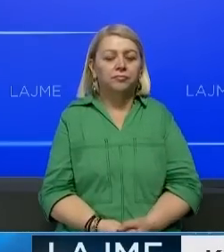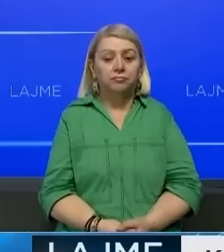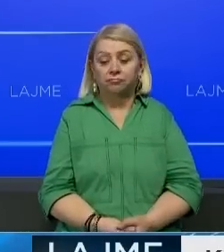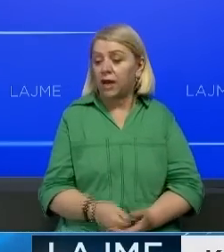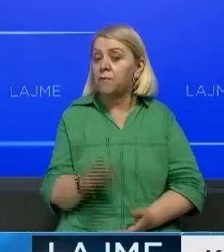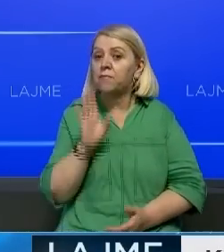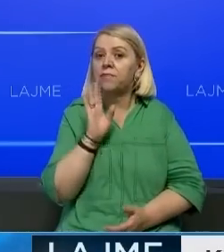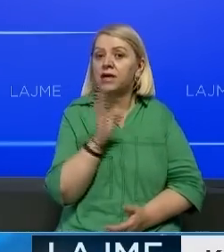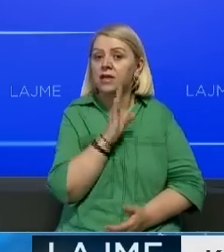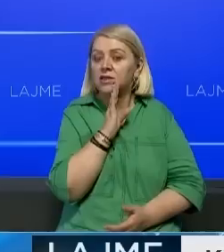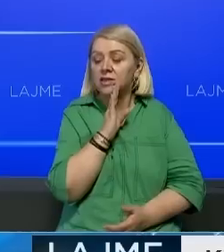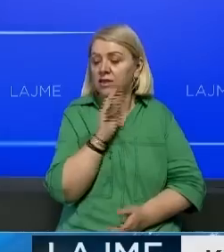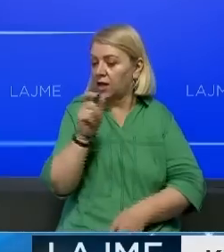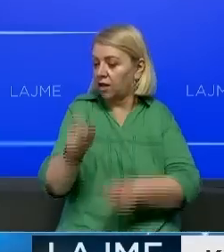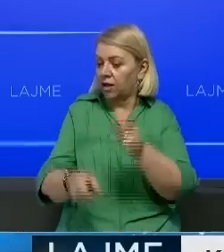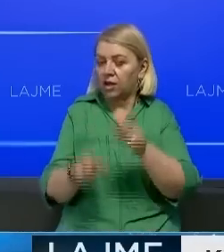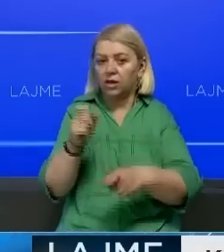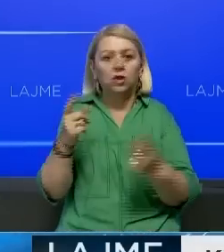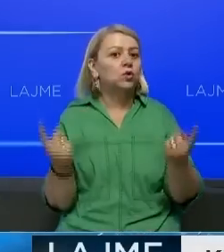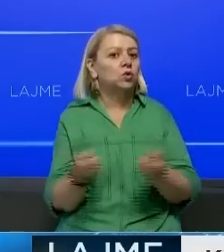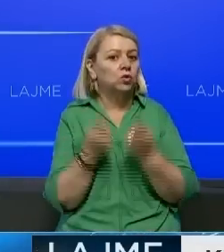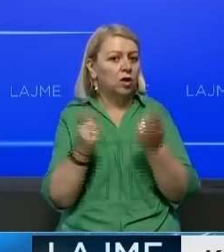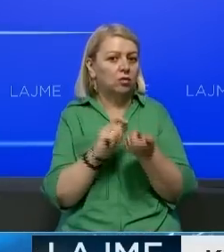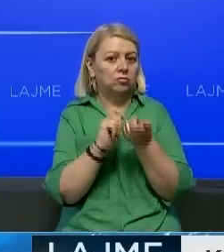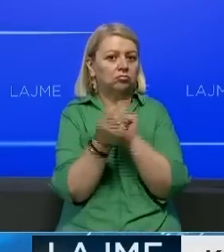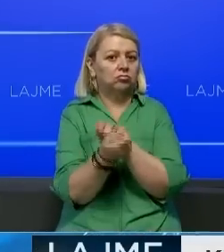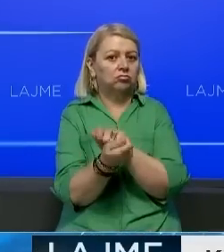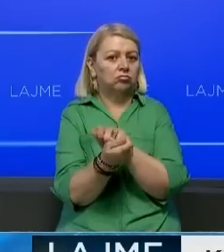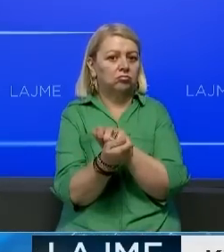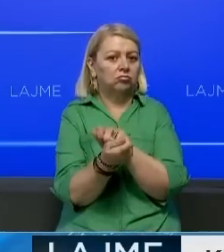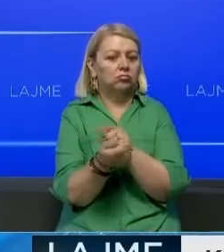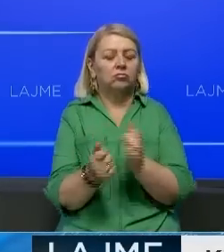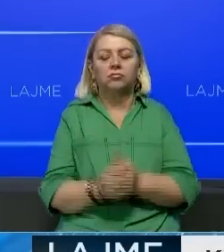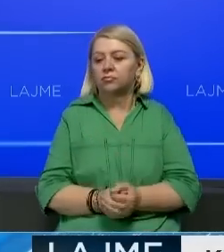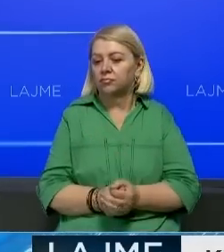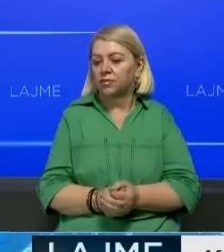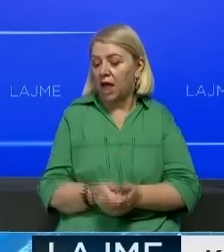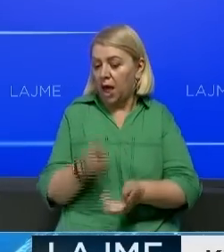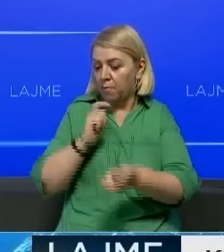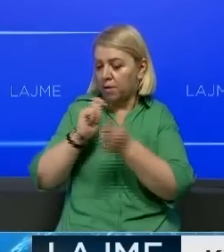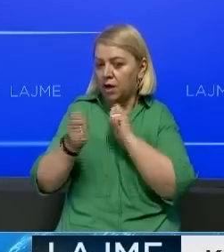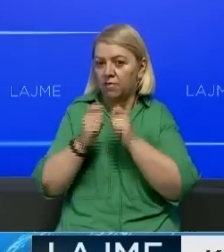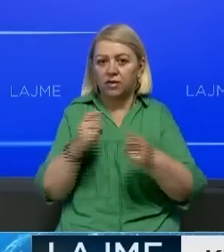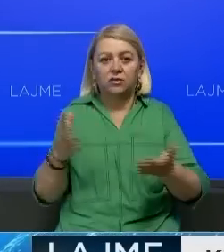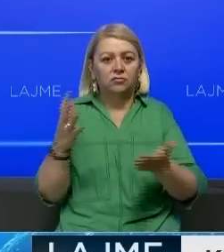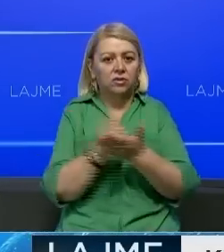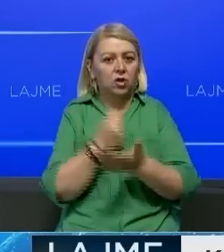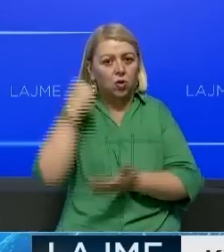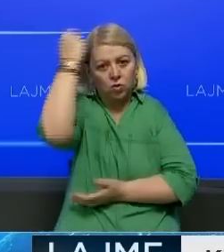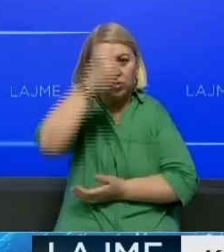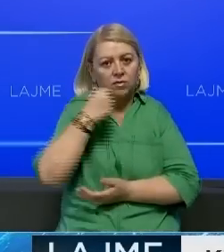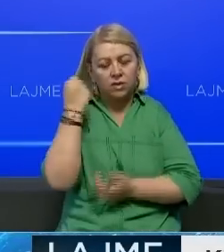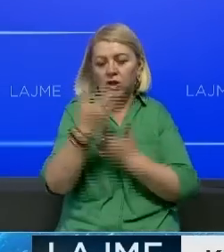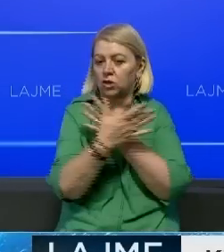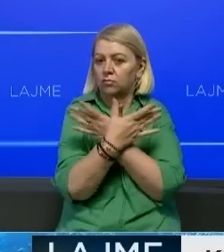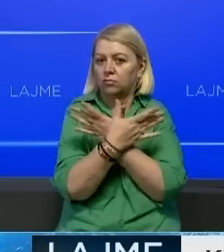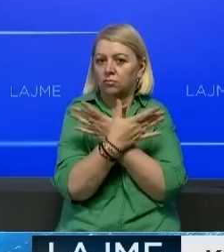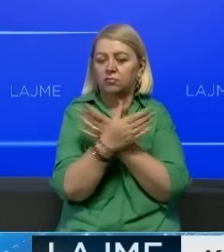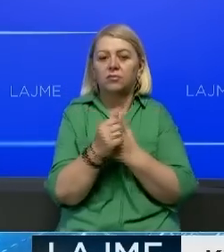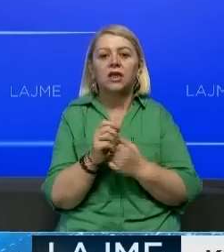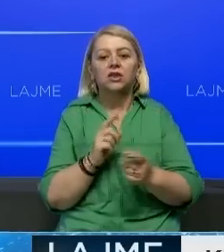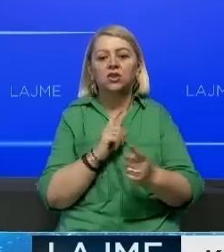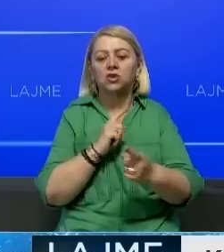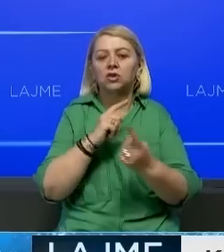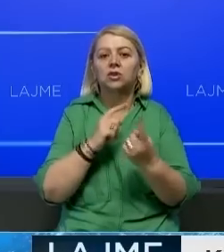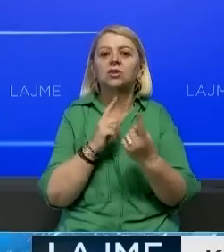Por pas ditës, sipas qytetarëve, situata ndryshoi. Një nga marrëveshjet e arritura ndërmjet Kosovës dhe Shqipërisë për